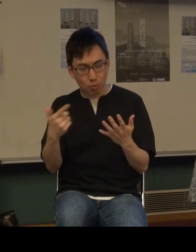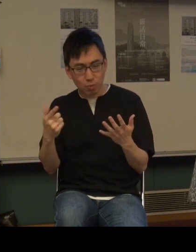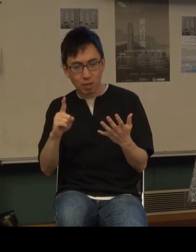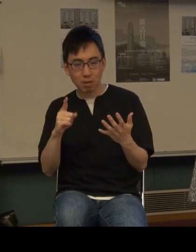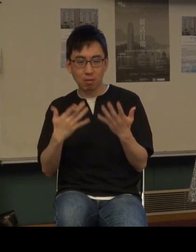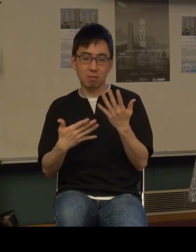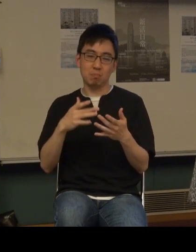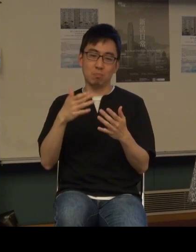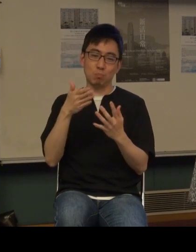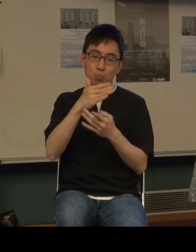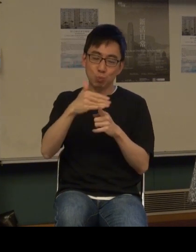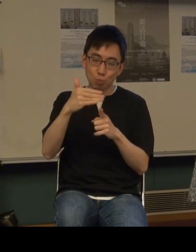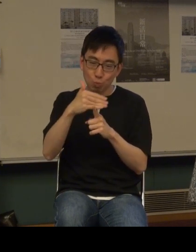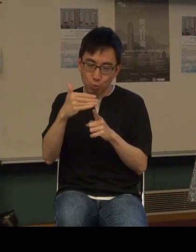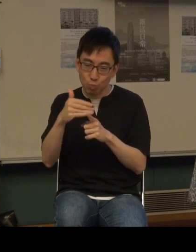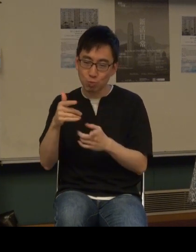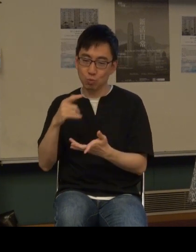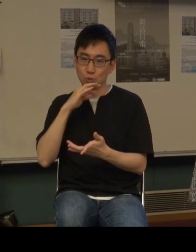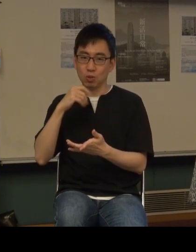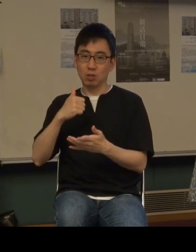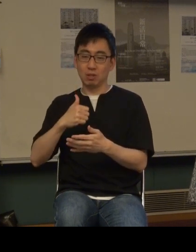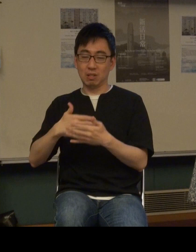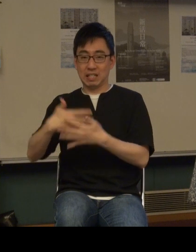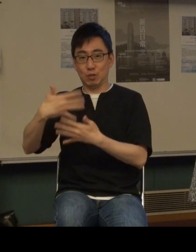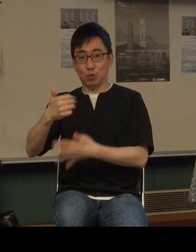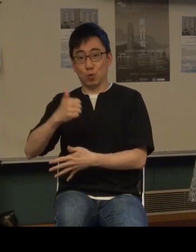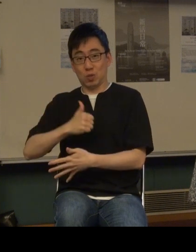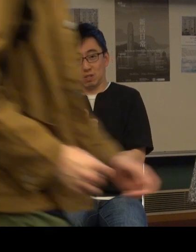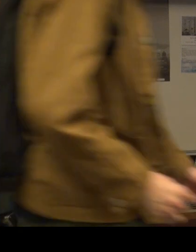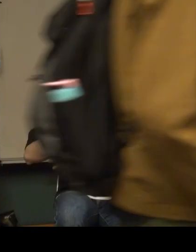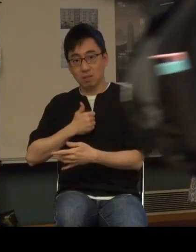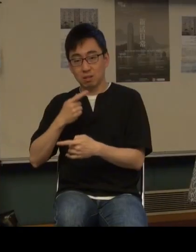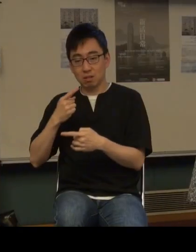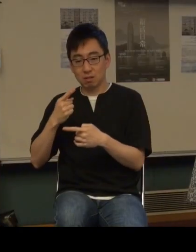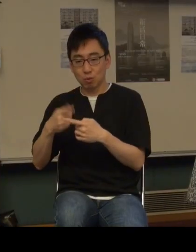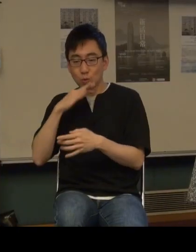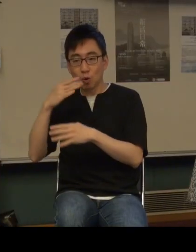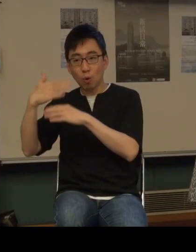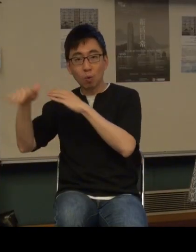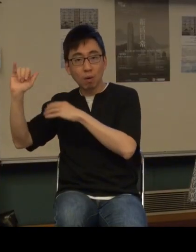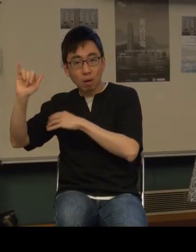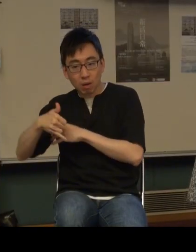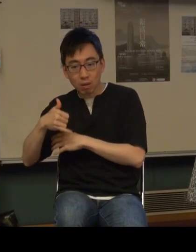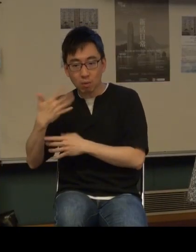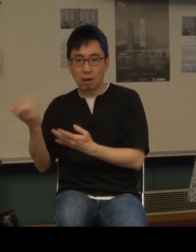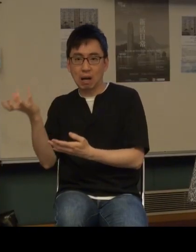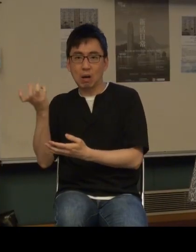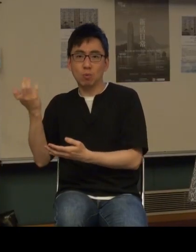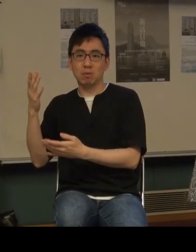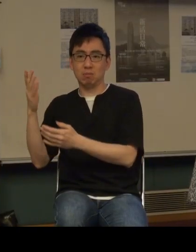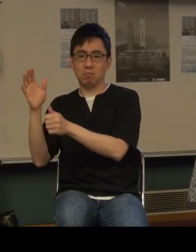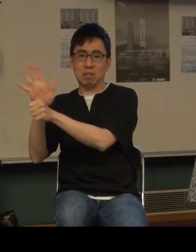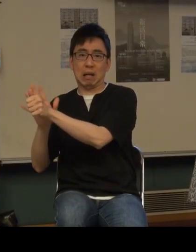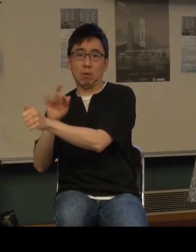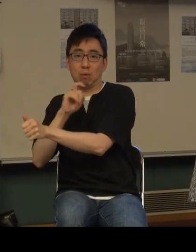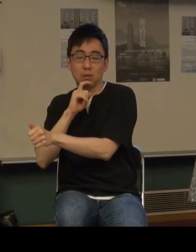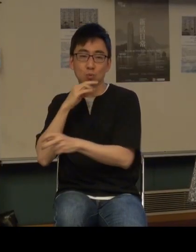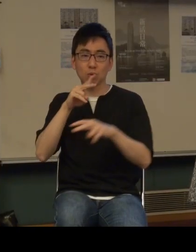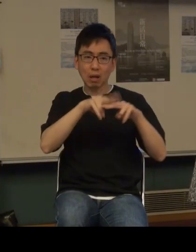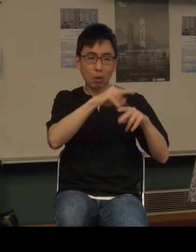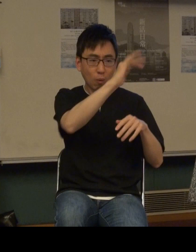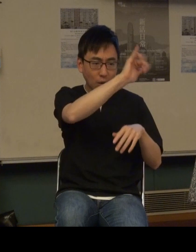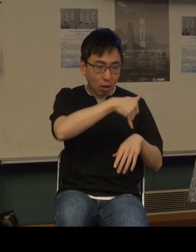哋呢啲建築師。如果他們是外國來的，他們有多少是受到歐洲的影響呢？如果他們是國內來的，他